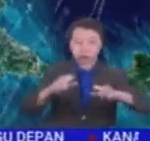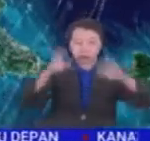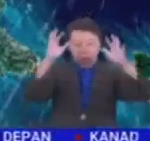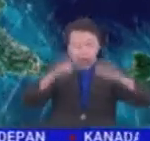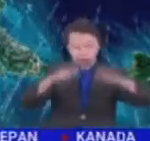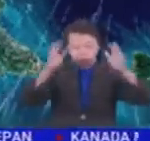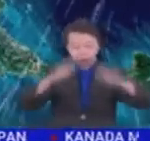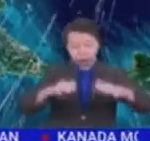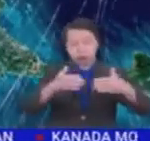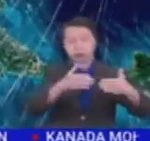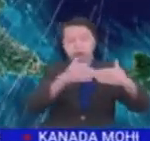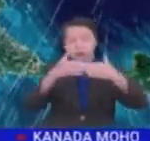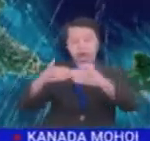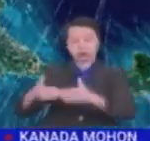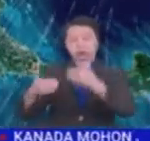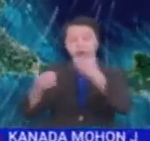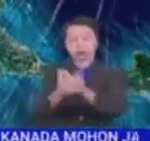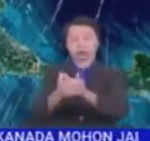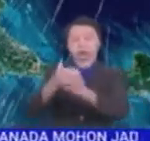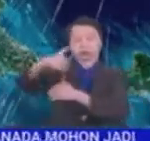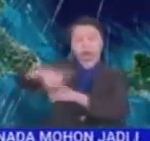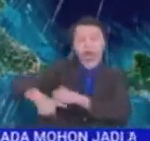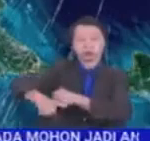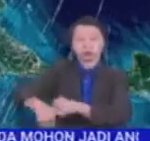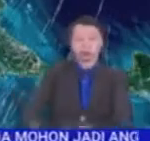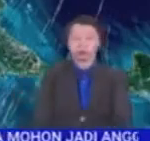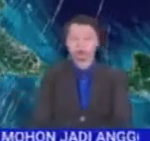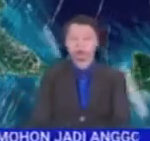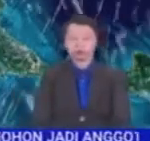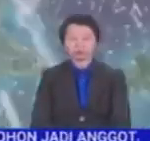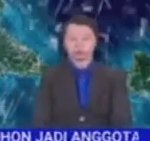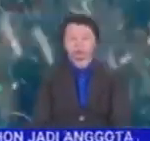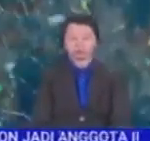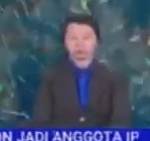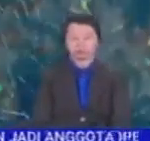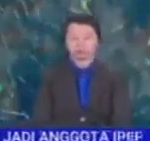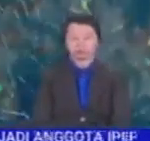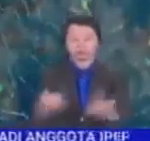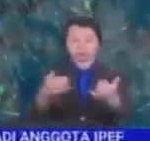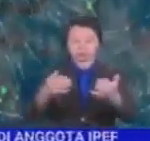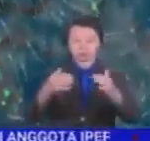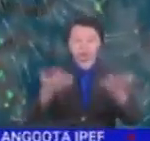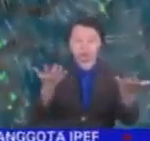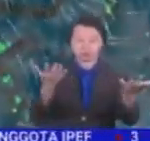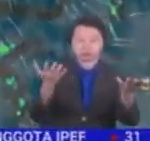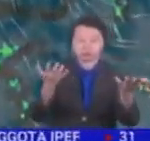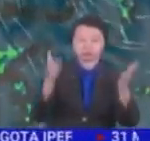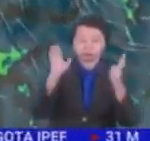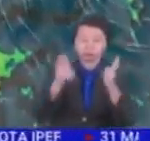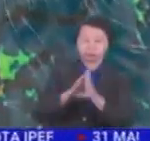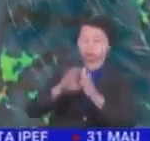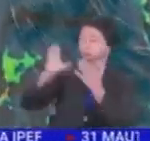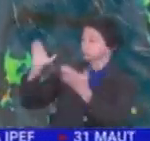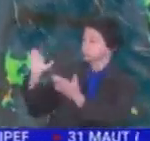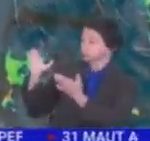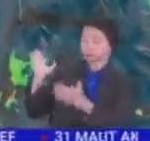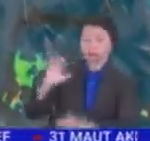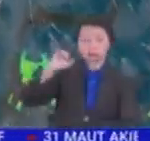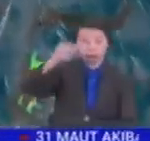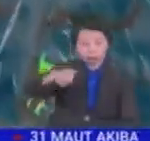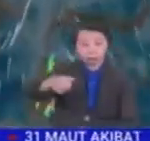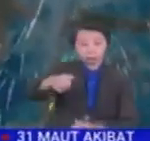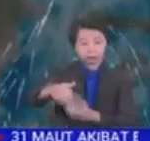juga dijangka boleh berterusan sehinggalah kelewat malam nanti. Dan bagi tinjauan cuaca untuk keesokan paginya